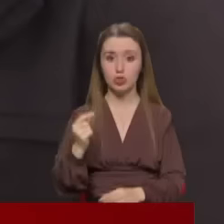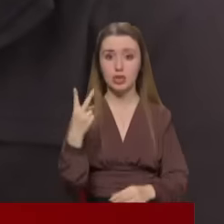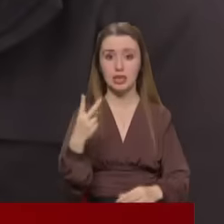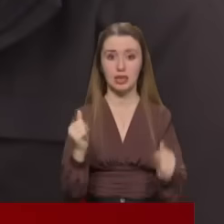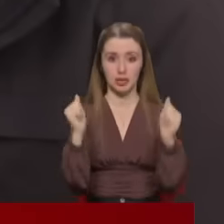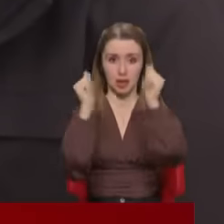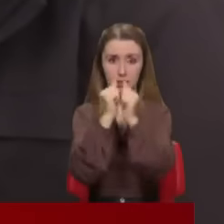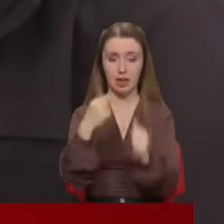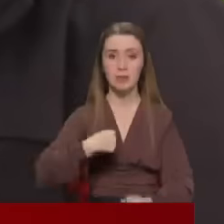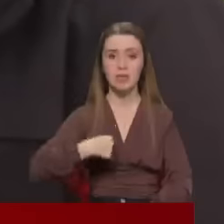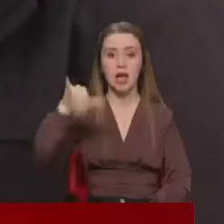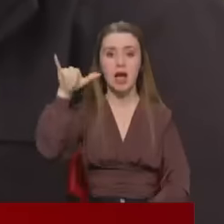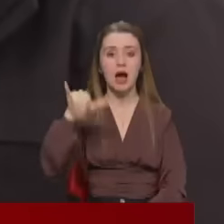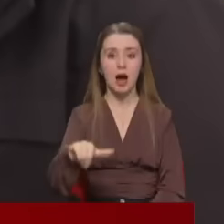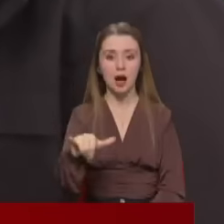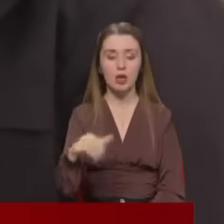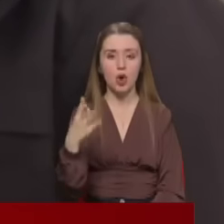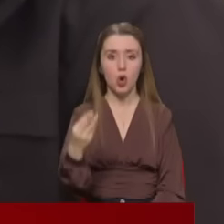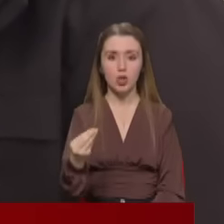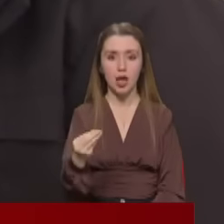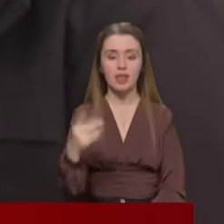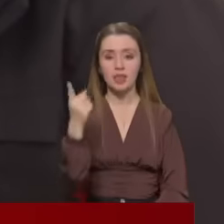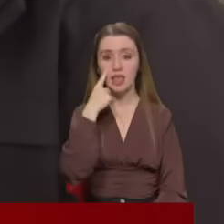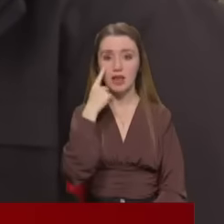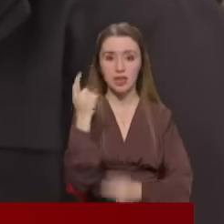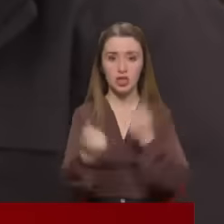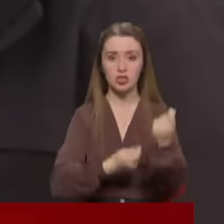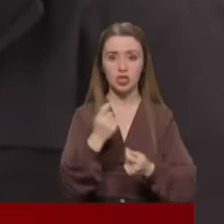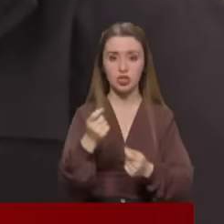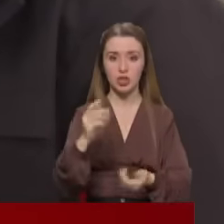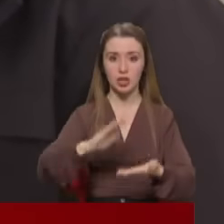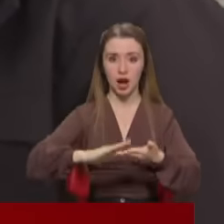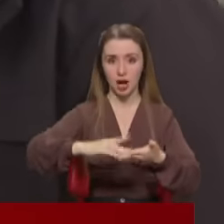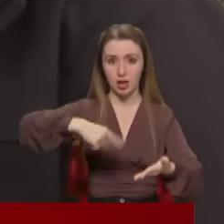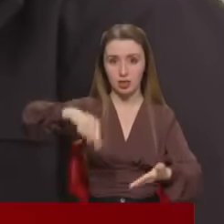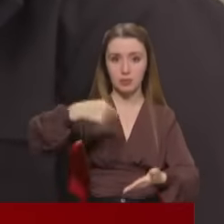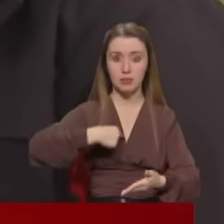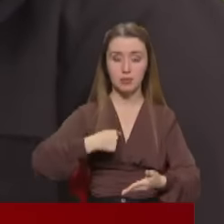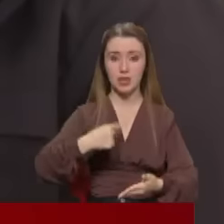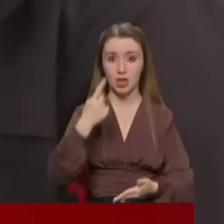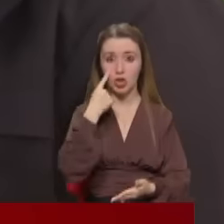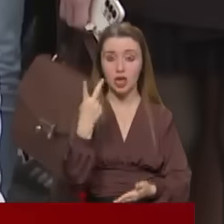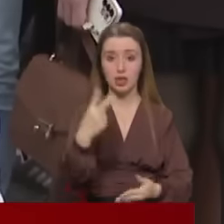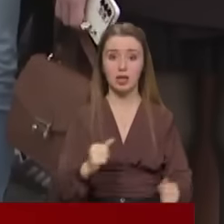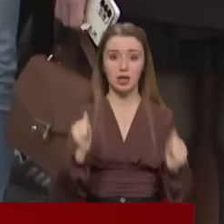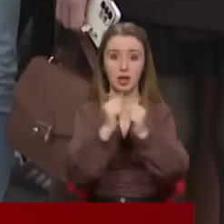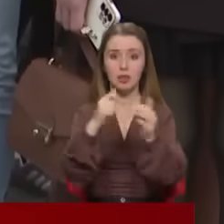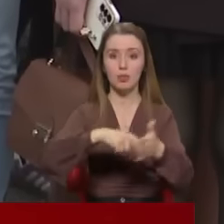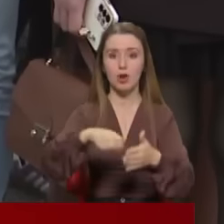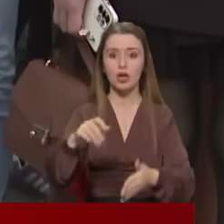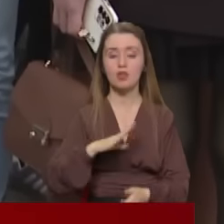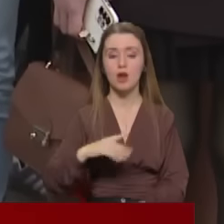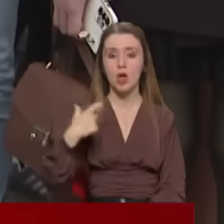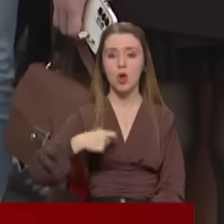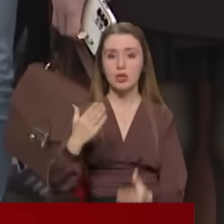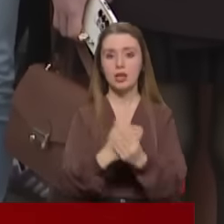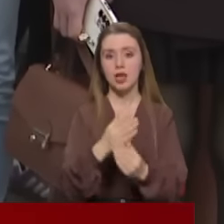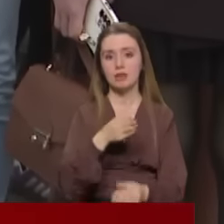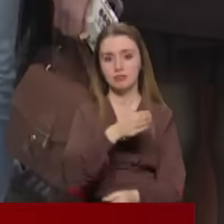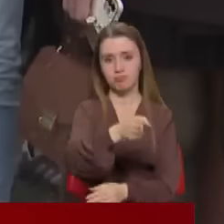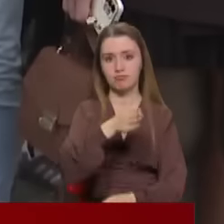katı. Biz de aynı pozisyonlarda olan ve devletle çalışan arkadaşlarımız bizim iki katı ücretimizi alıyor. Sürekli özel derse